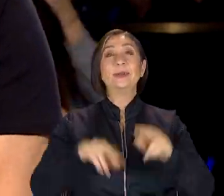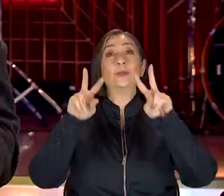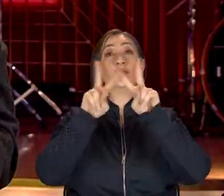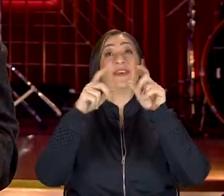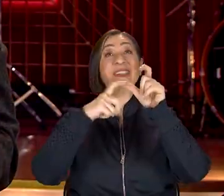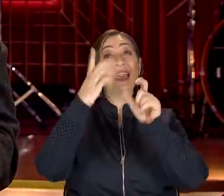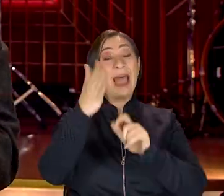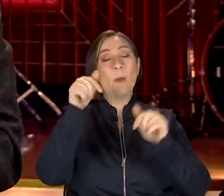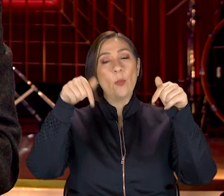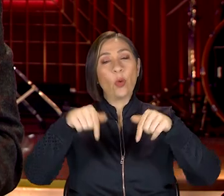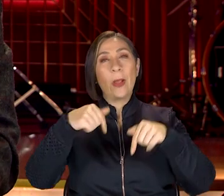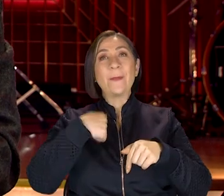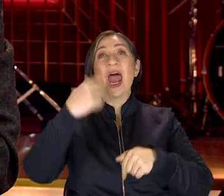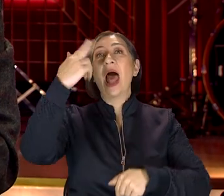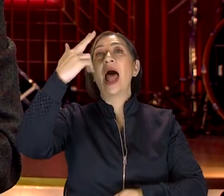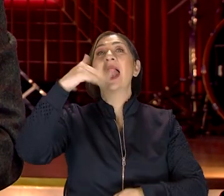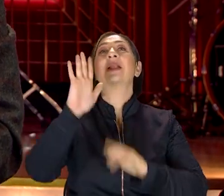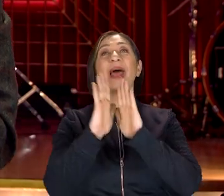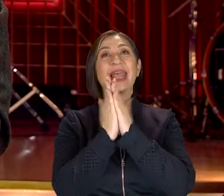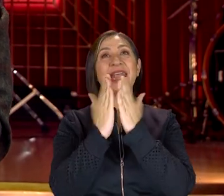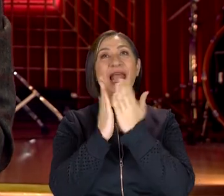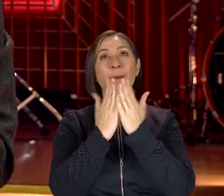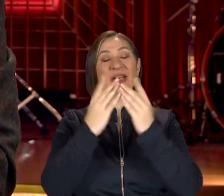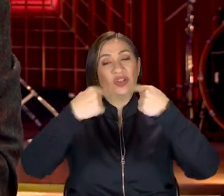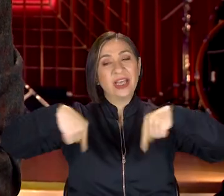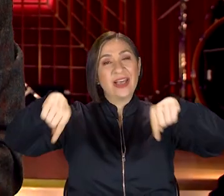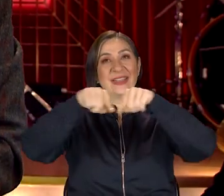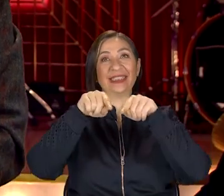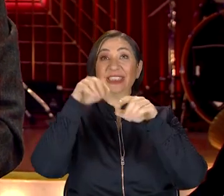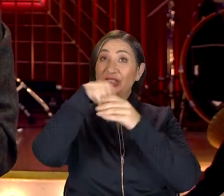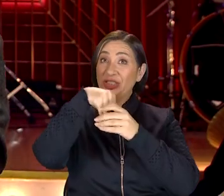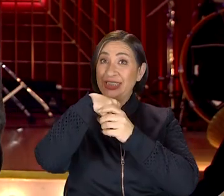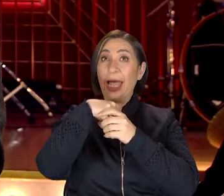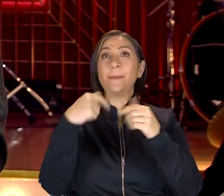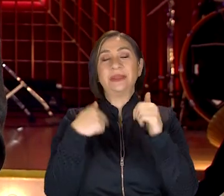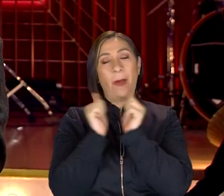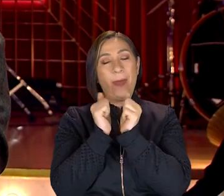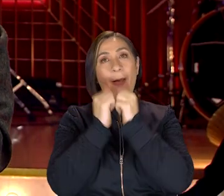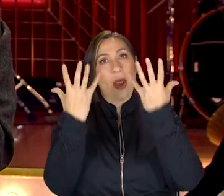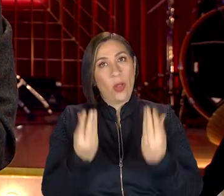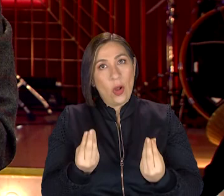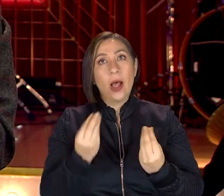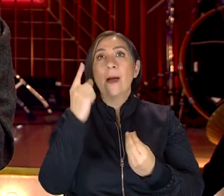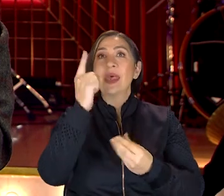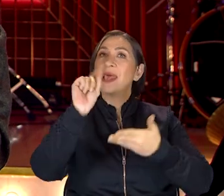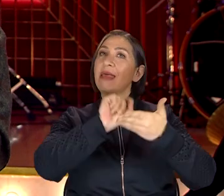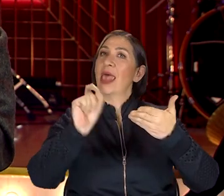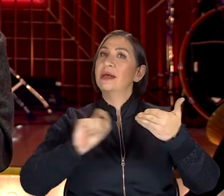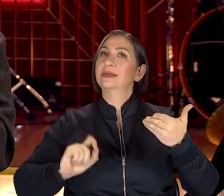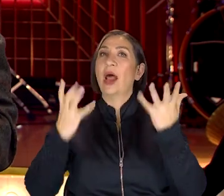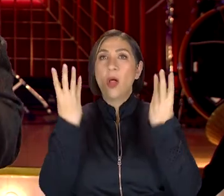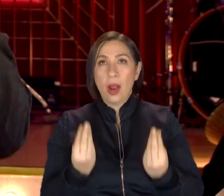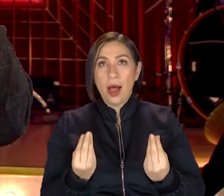Mustafa Sandal bugün Beni Ağlatma kitabı çerçevesinde bizimle beraber oluyor bir yazar